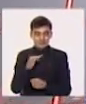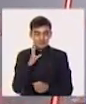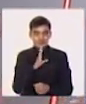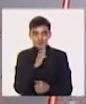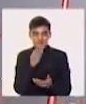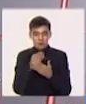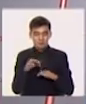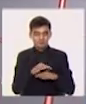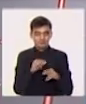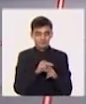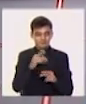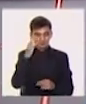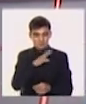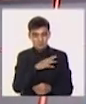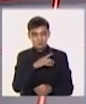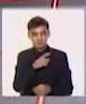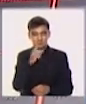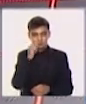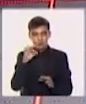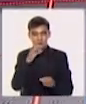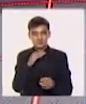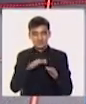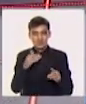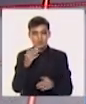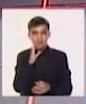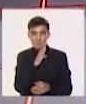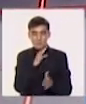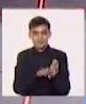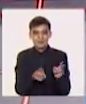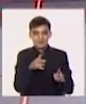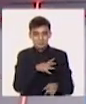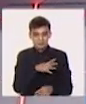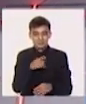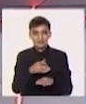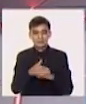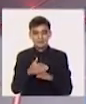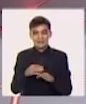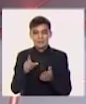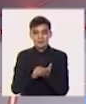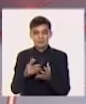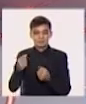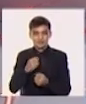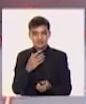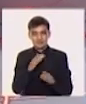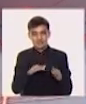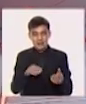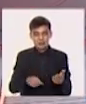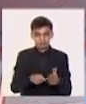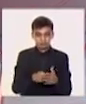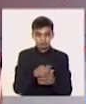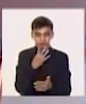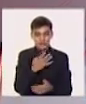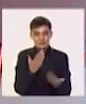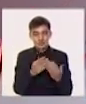араша түспеген мүмкіндігі шектеулі азамат балалардың анасыз қалған үшін берілетін зейнетақыға 4 баласын бағама, әлде қайтыс